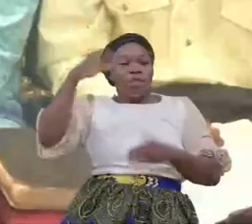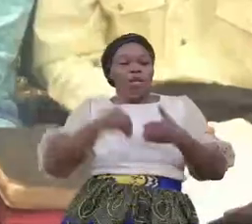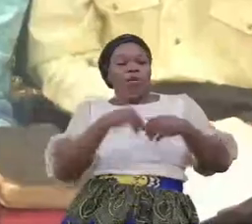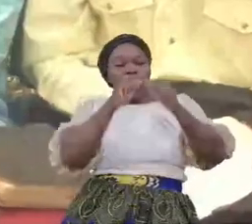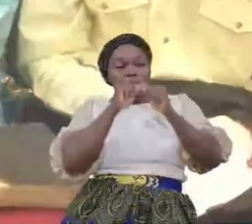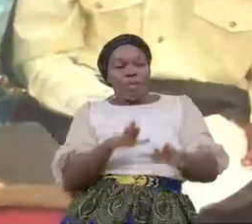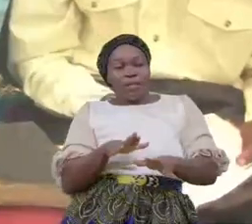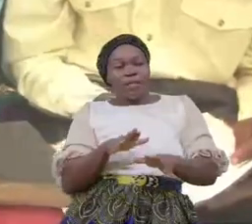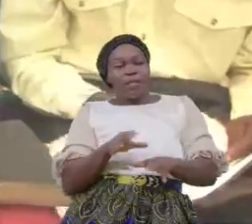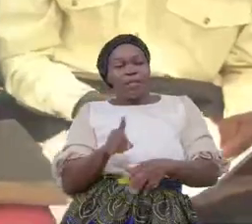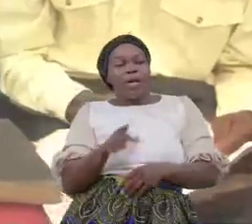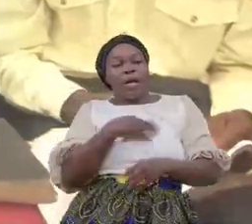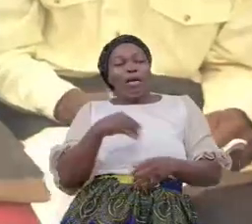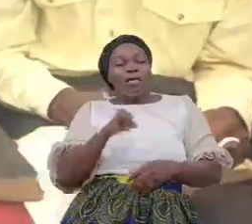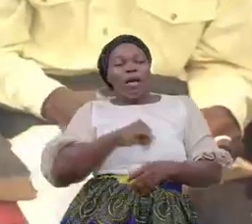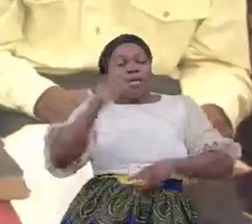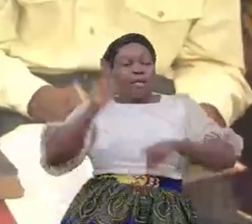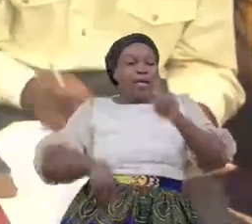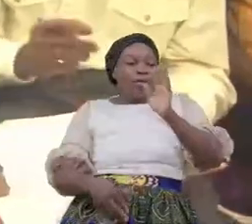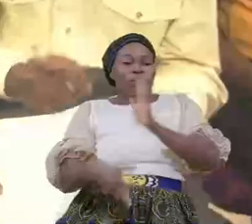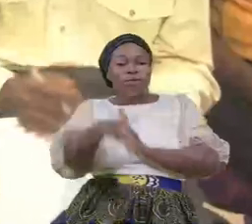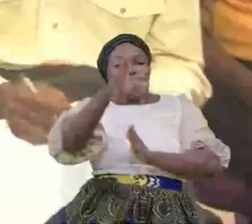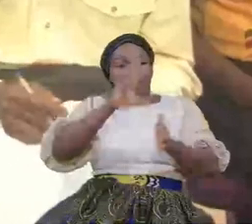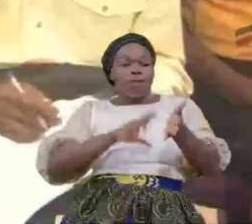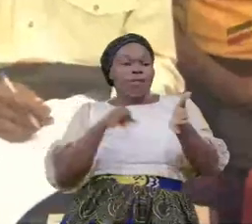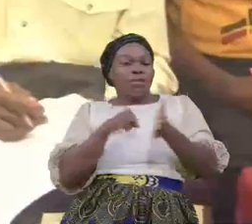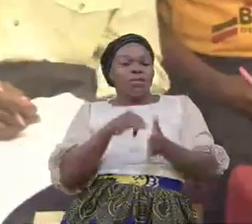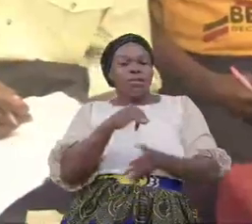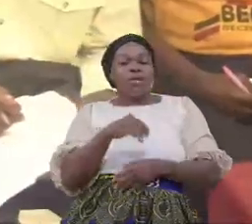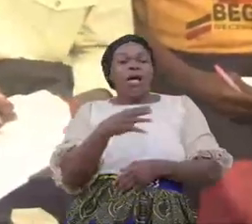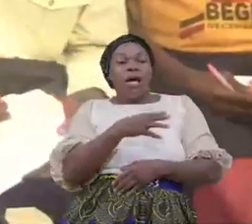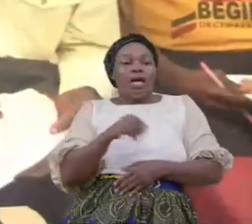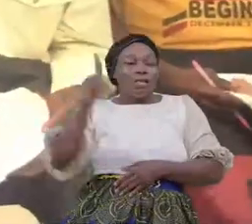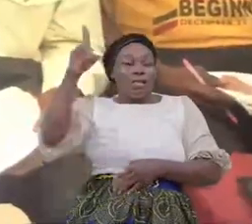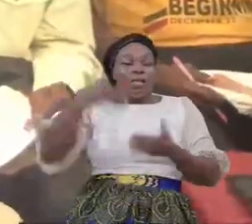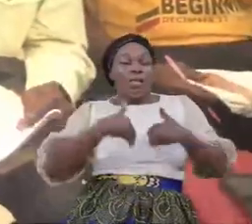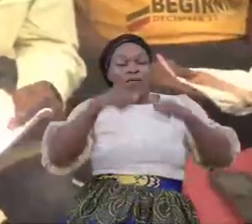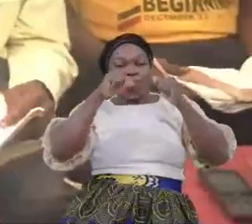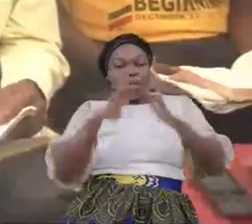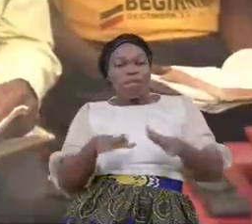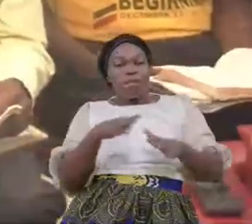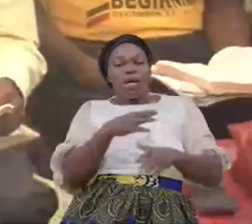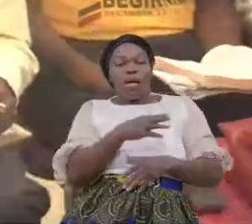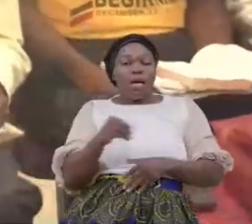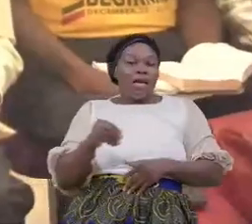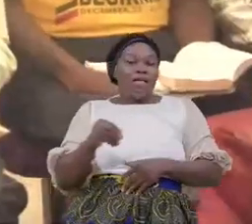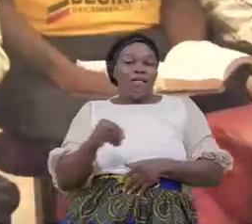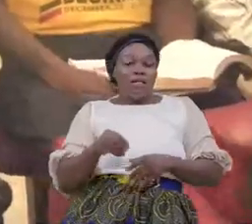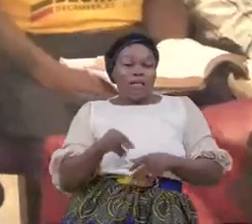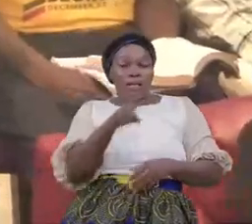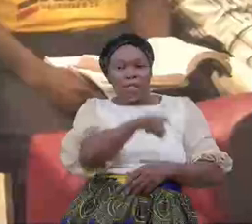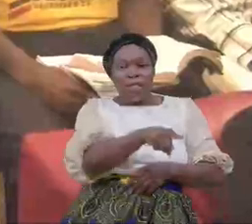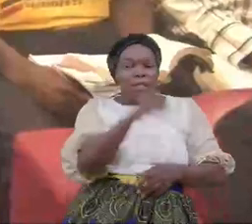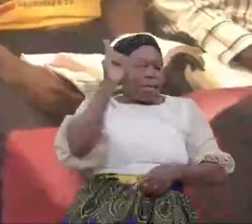Il a béni. Je ne le révoquerai point. Il a béni. Balaam ne